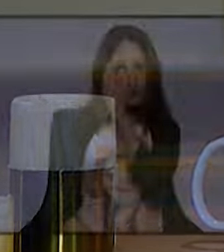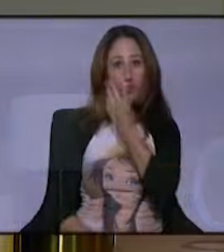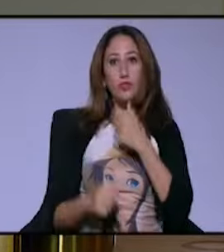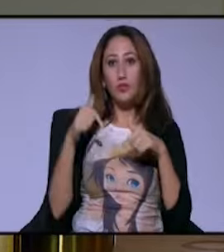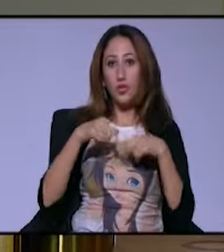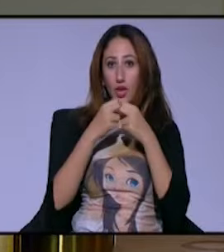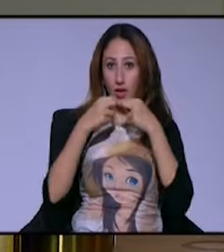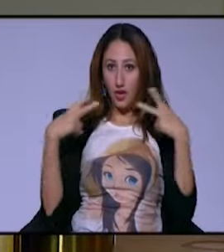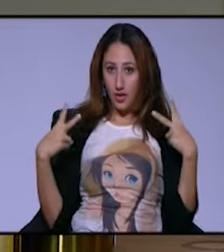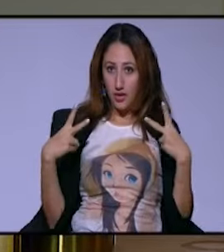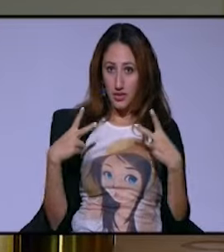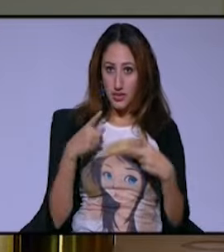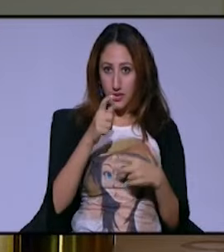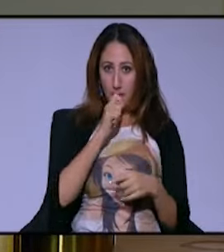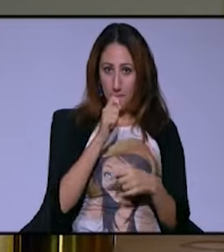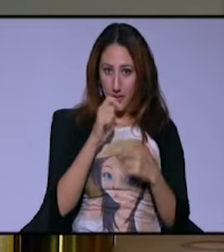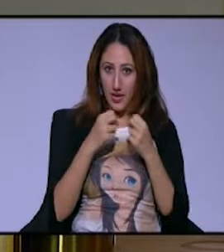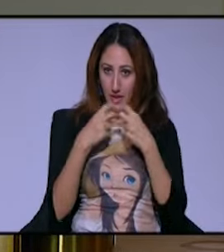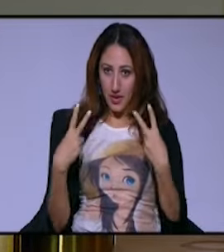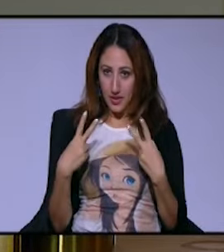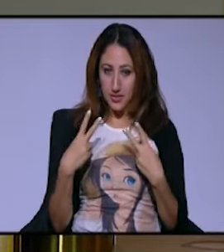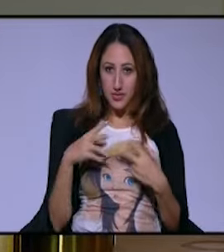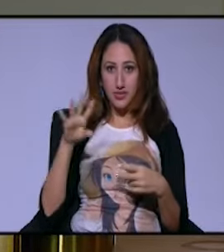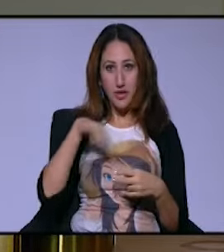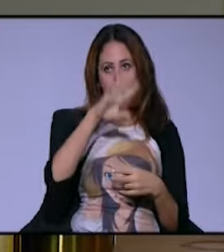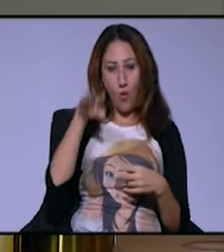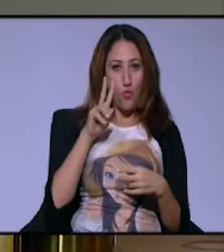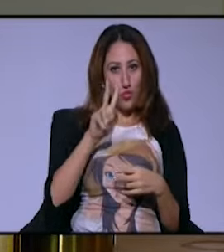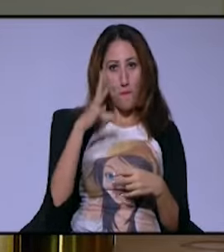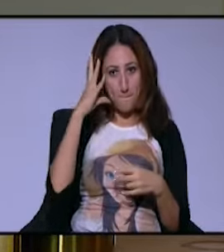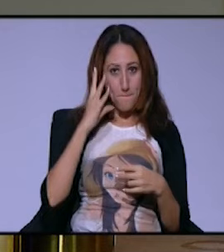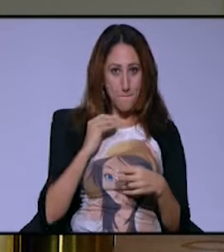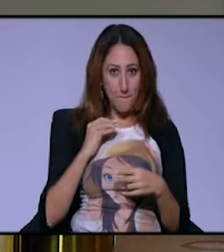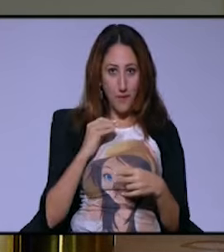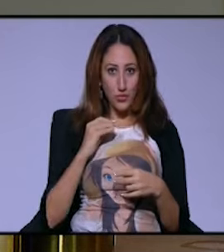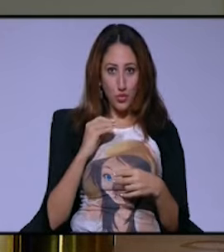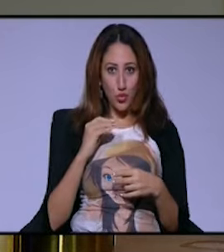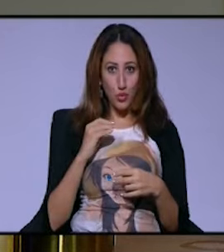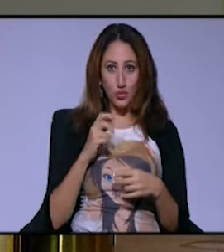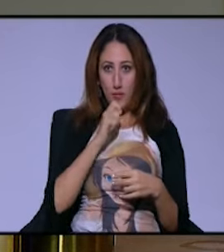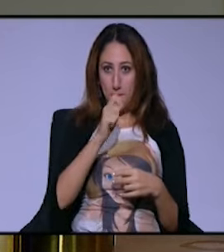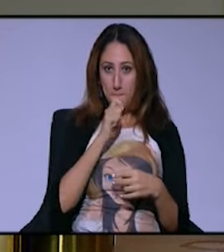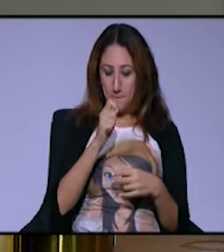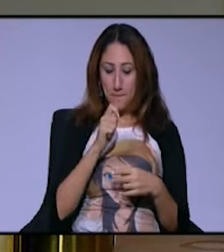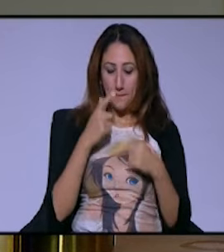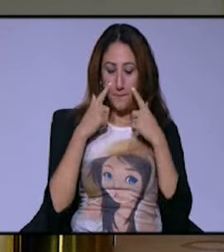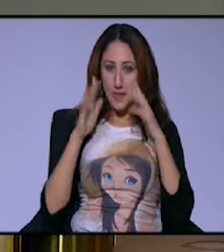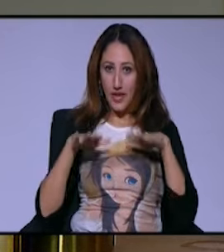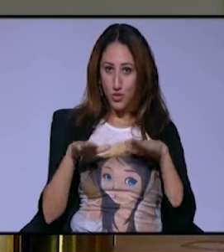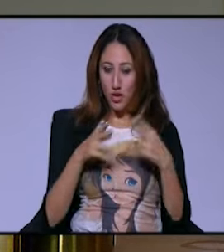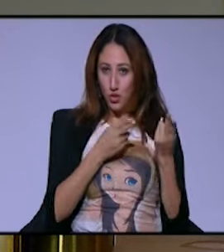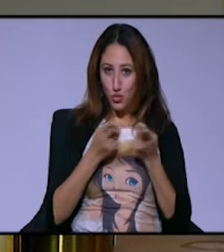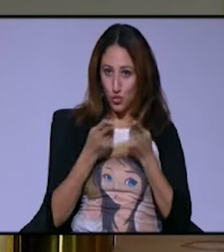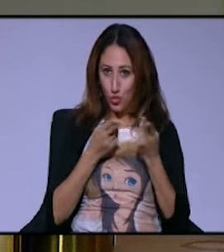النهاردة خلصت، أتمنى أن تكون نالت رضا حضراتكم بالروحانيات الجميلة اللي عشناها مع ضيوفنا